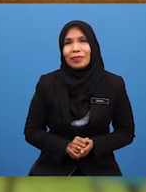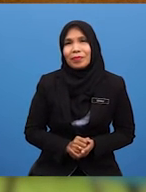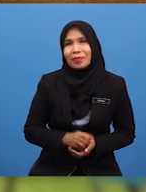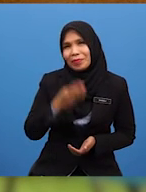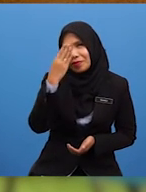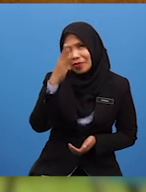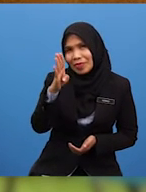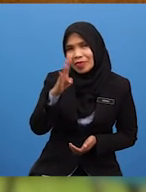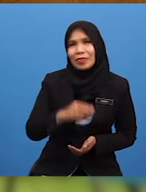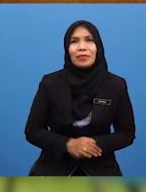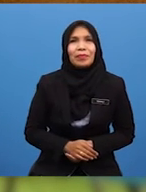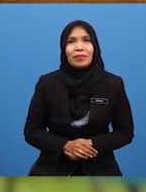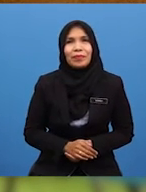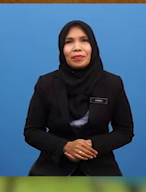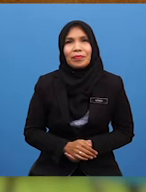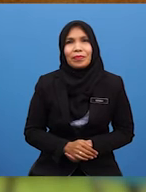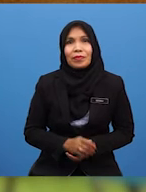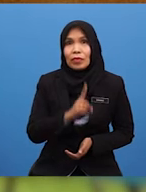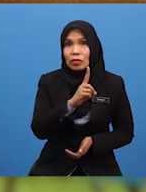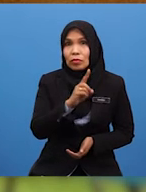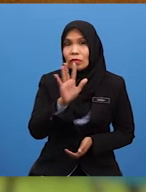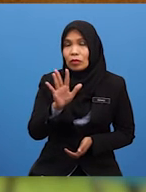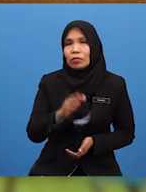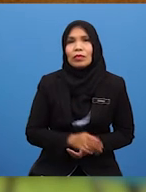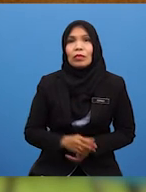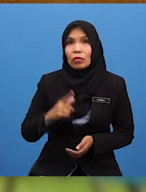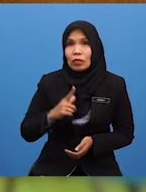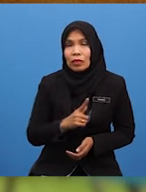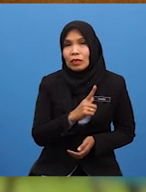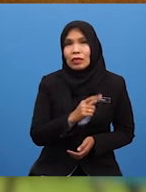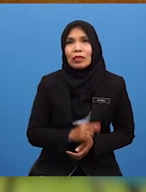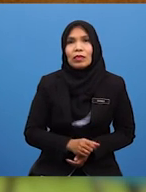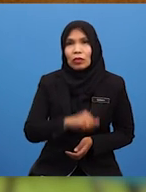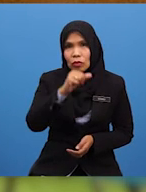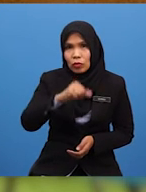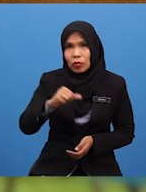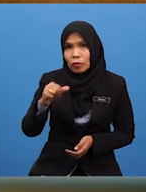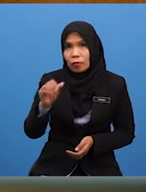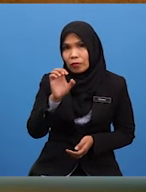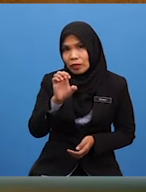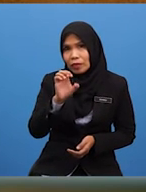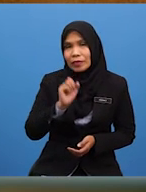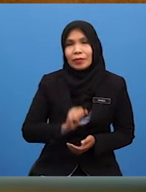Bijak. Titik 1, 5 mewakili huruf I.